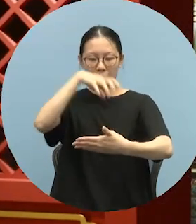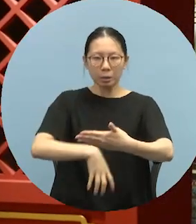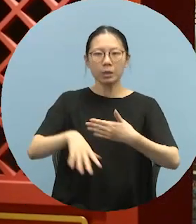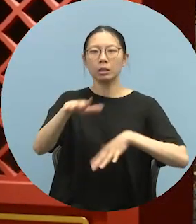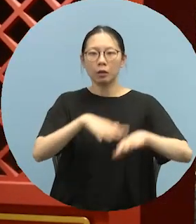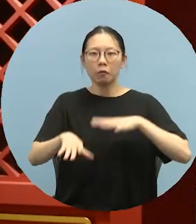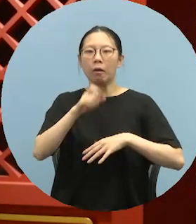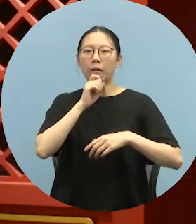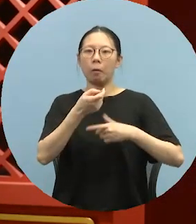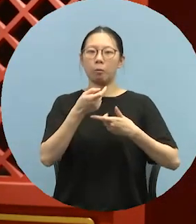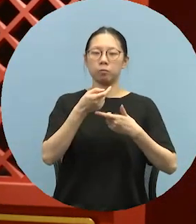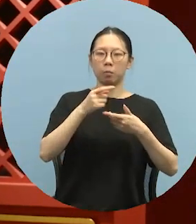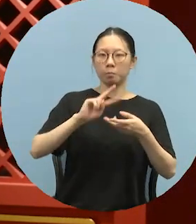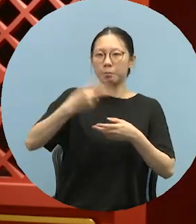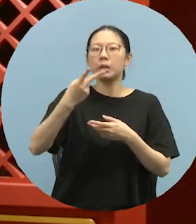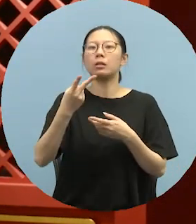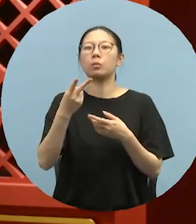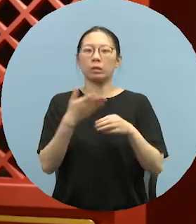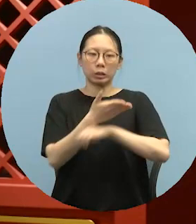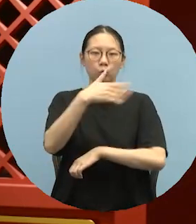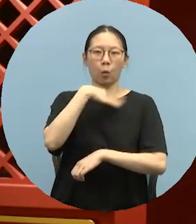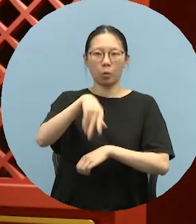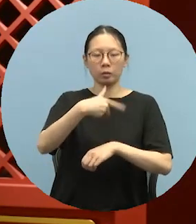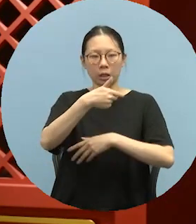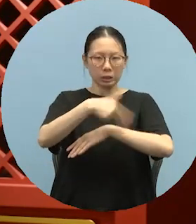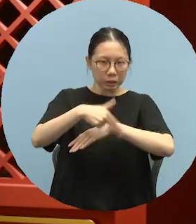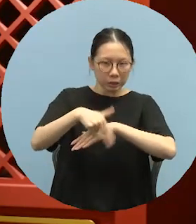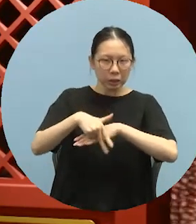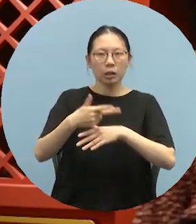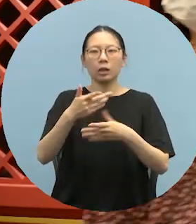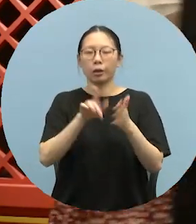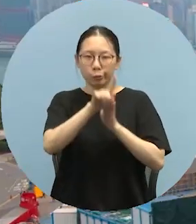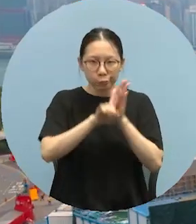了我们设置的那个范围的呢，它会报警的，所以我们会立刻去处理。